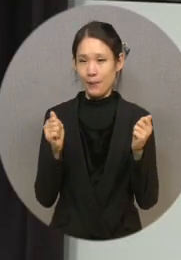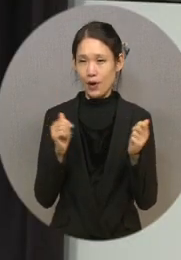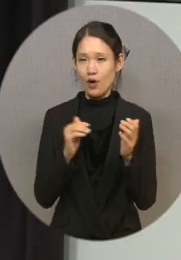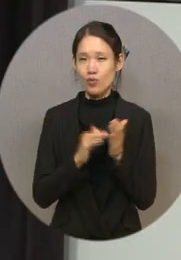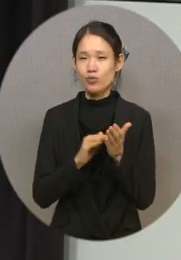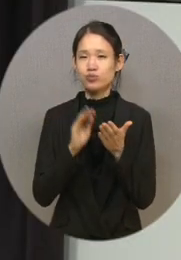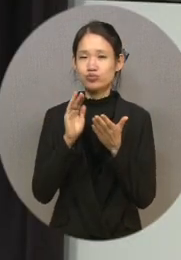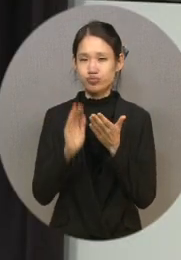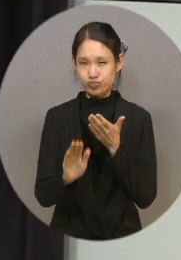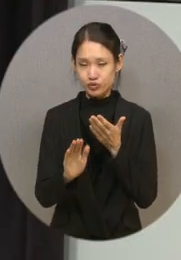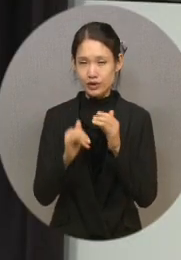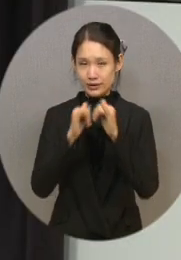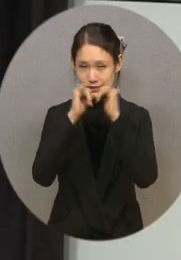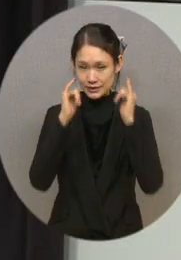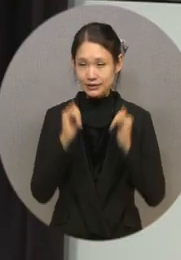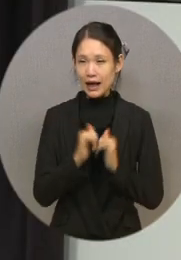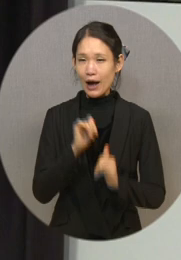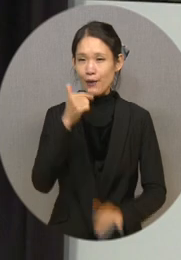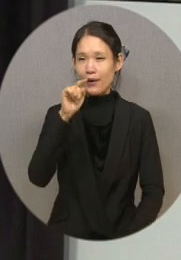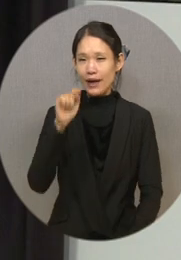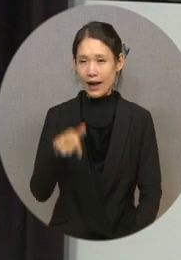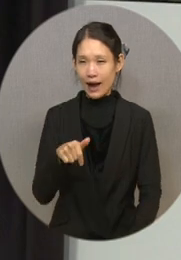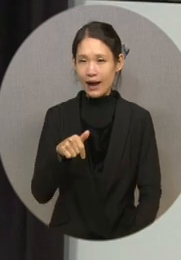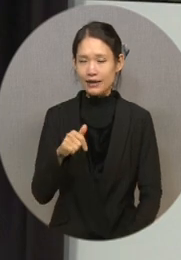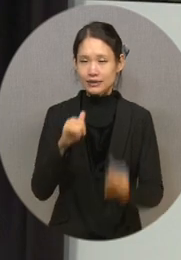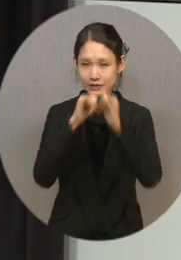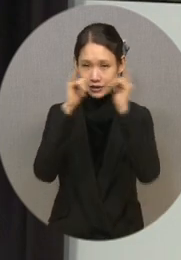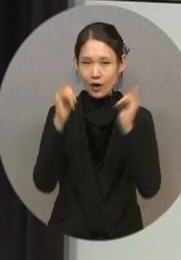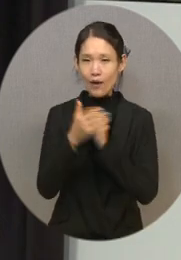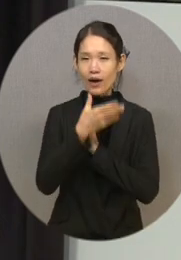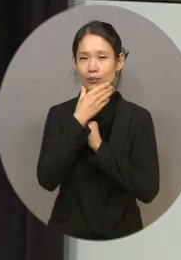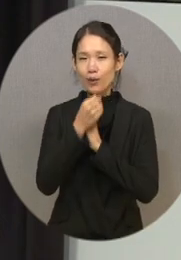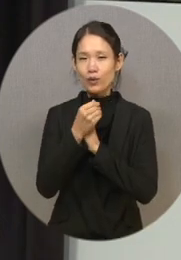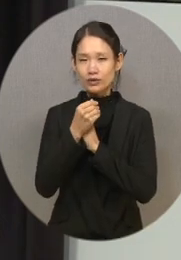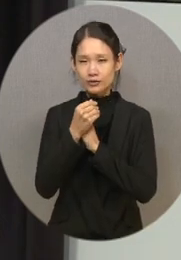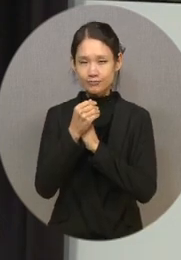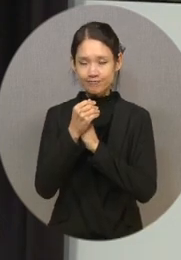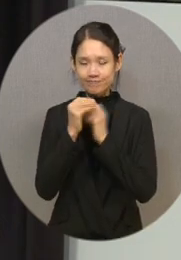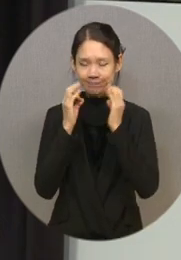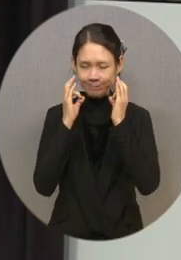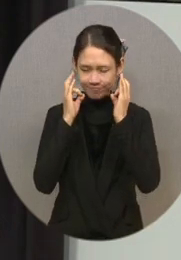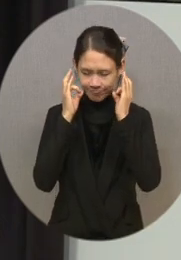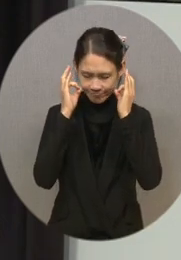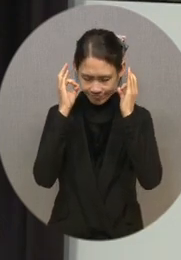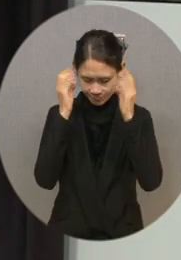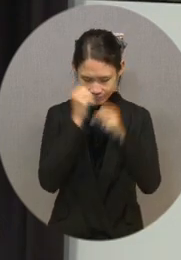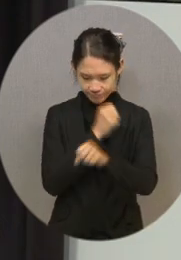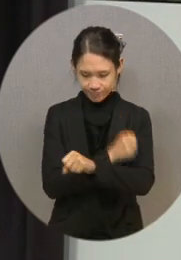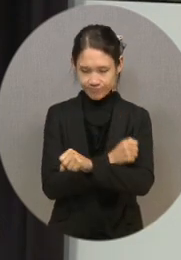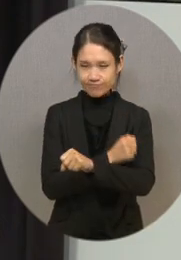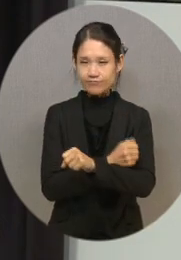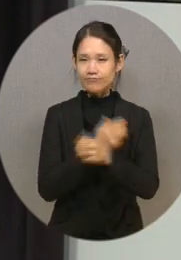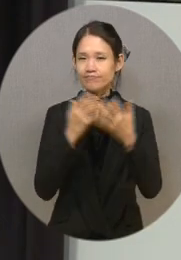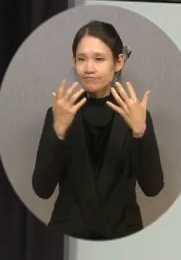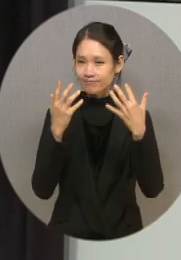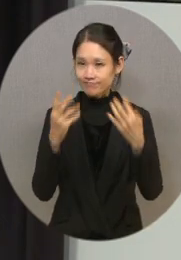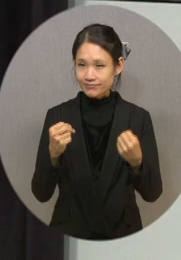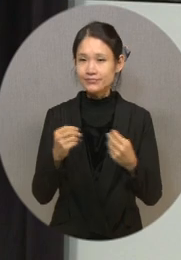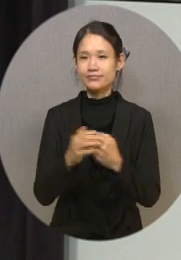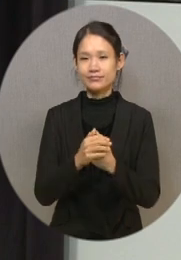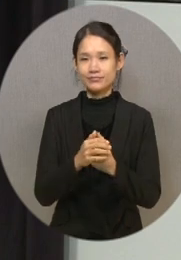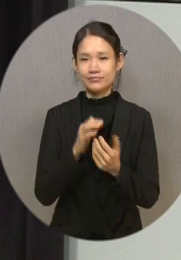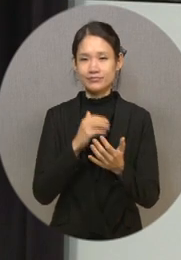나오셔서 이렇게 사회학 또 사회복지를 위해서 노고가 참 많으셨는데, 그러니까